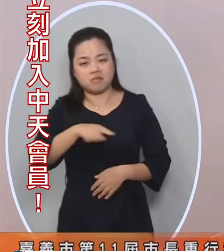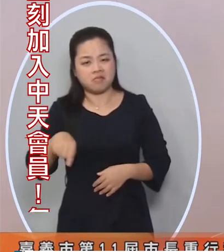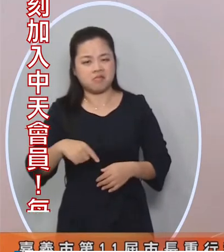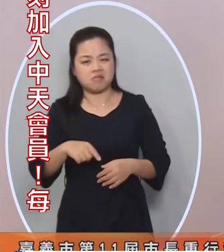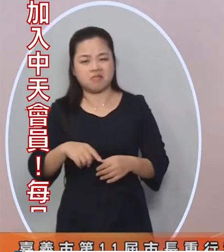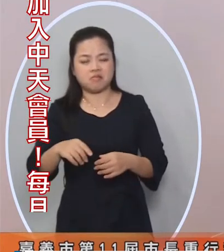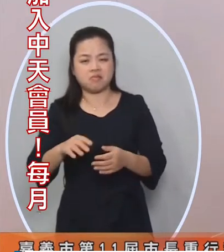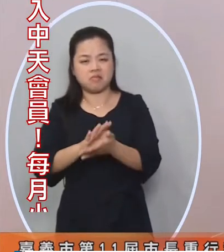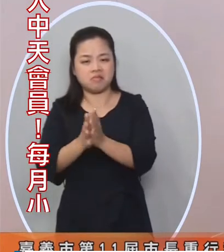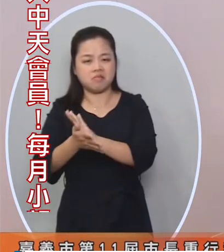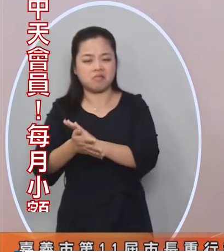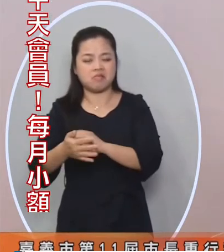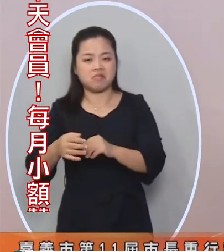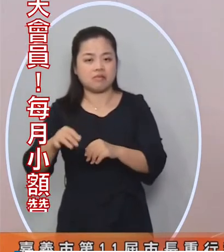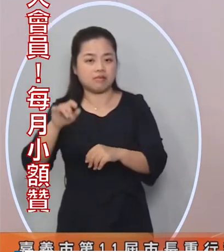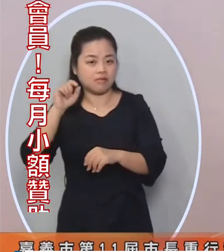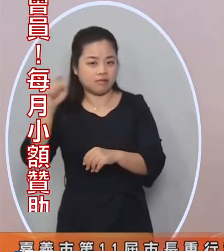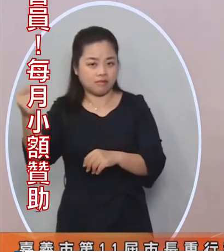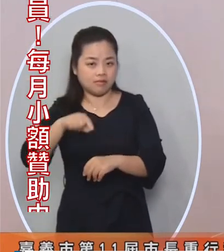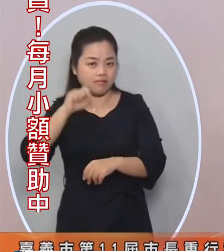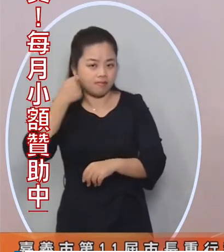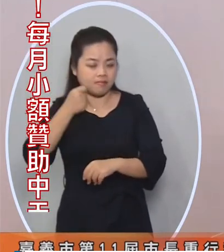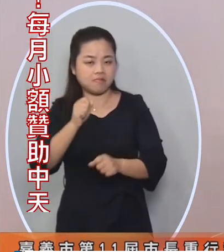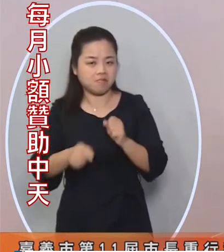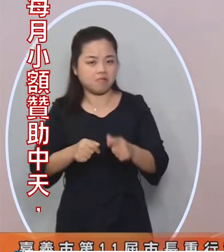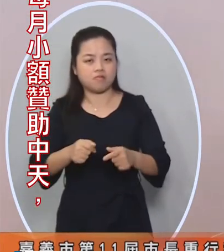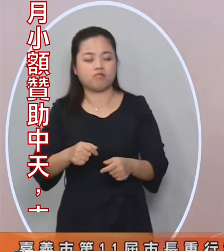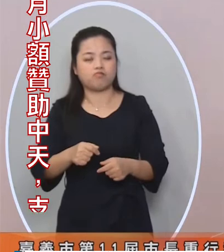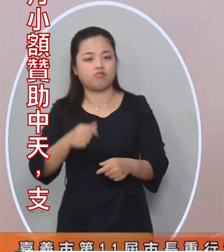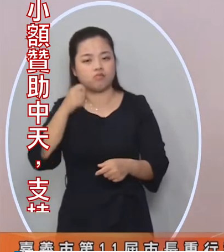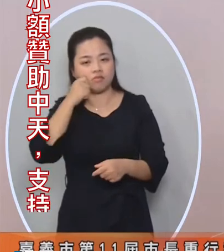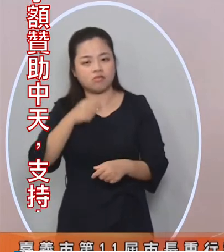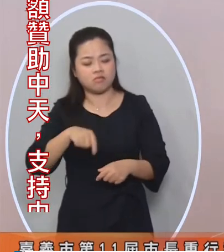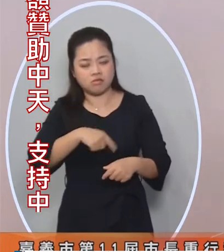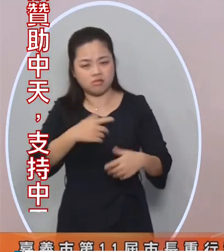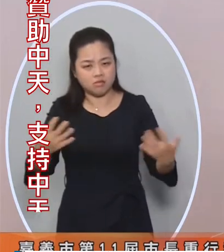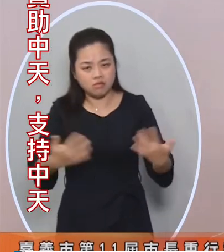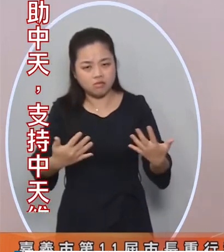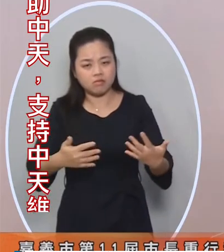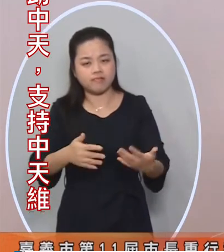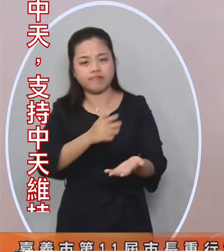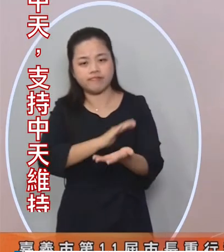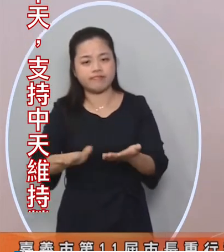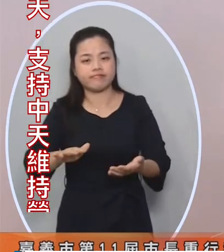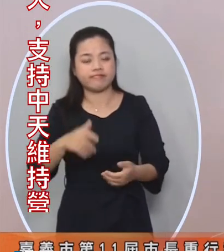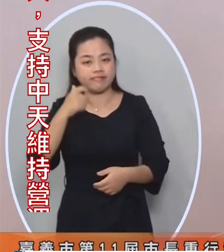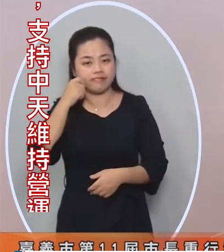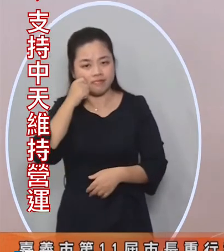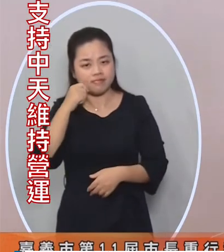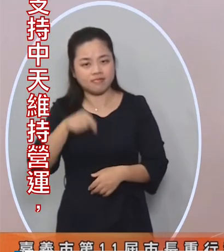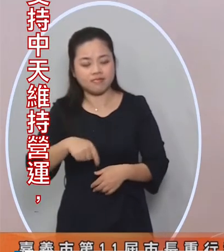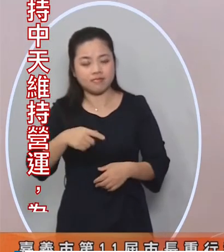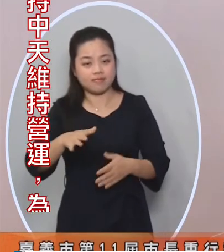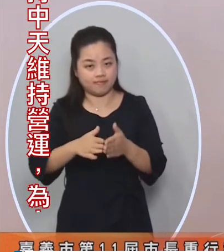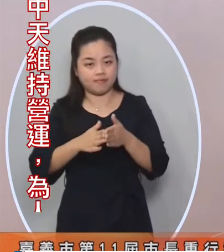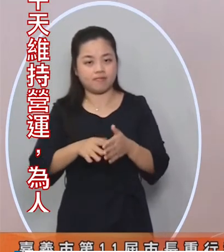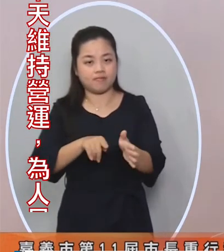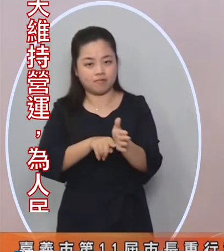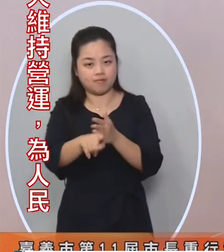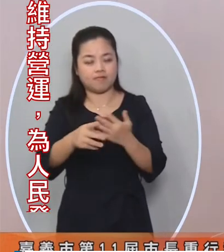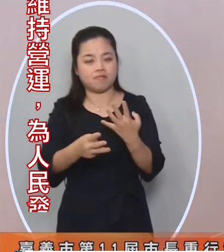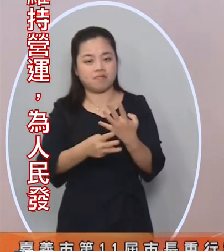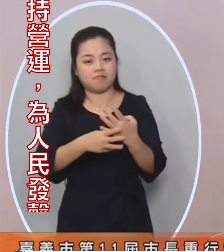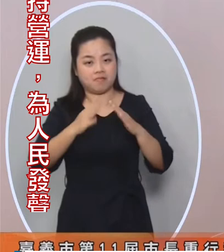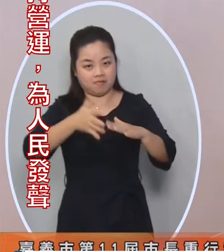搁入来你嘉义市消费。安尼的情形之下，咱要来面对这个问题，要咱来解决这个问题，这就需要一个专业的市